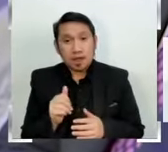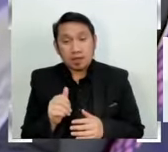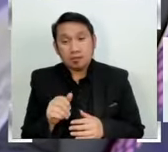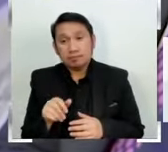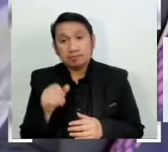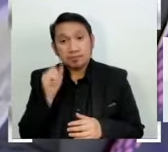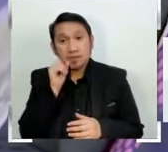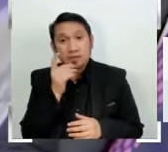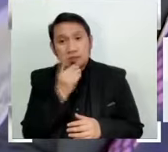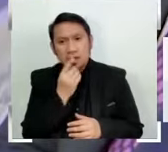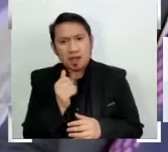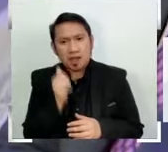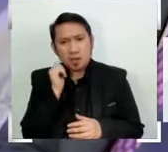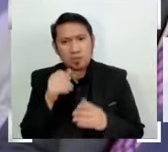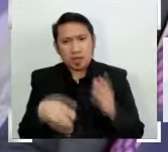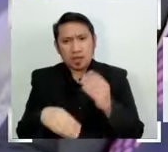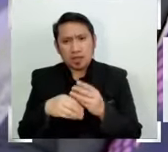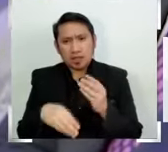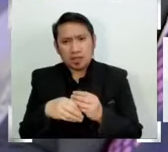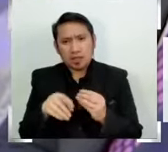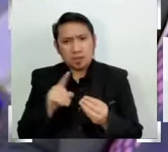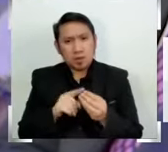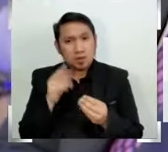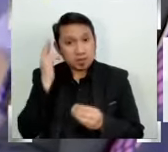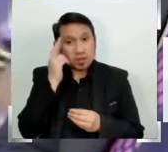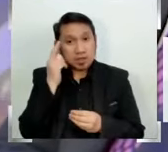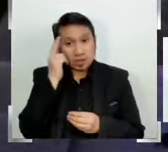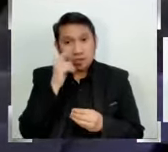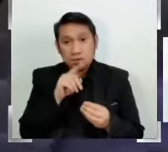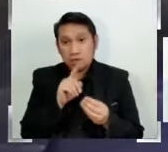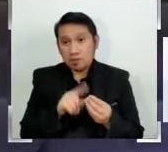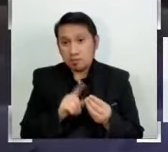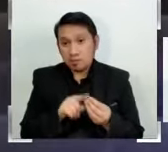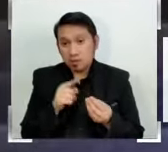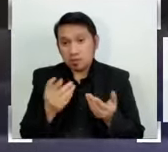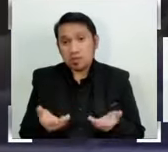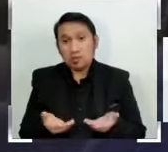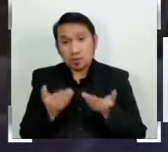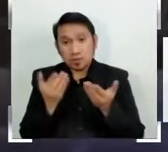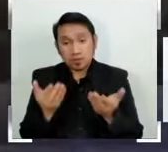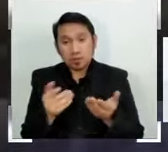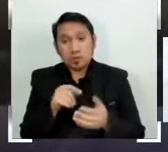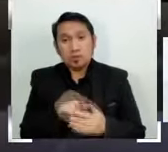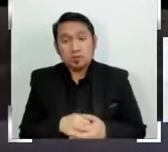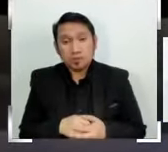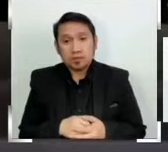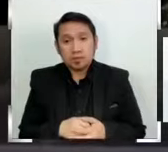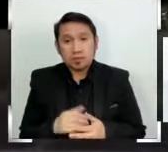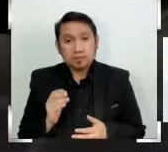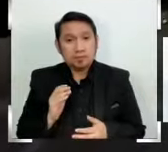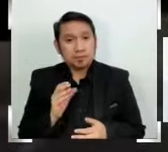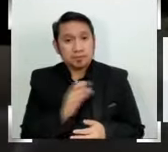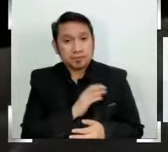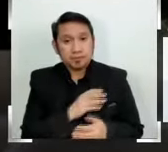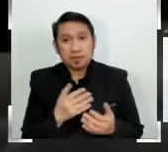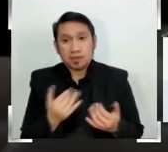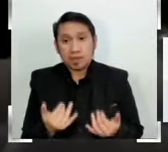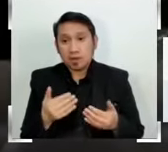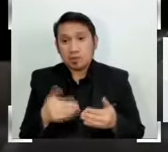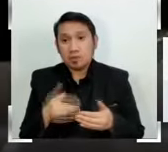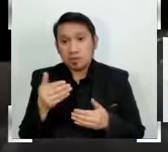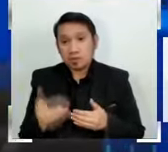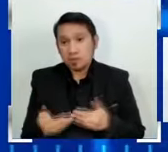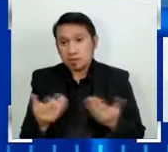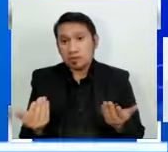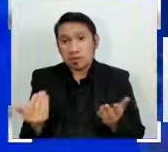President Sara Duterte ang mga dahilan sa likod ng magkakasunod na pagkahain ng resolusyon sa Kamara na nasundan ng isa pang resolusyon